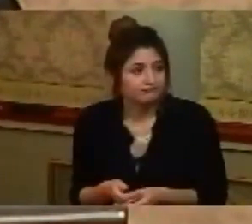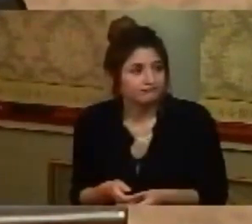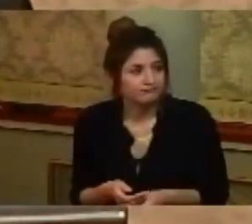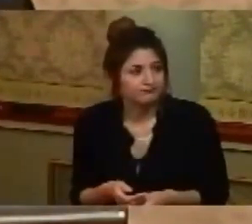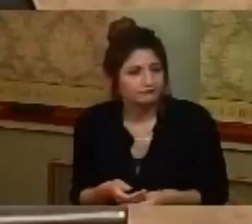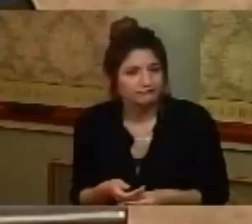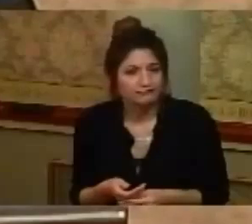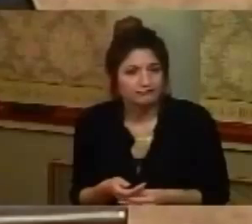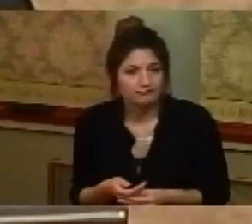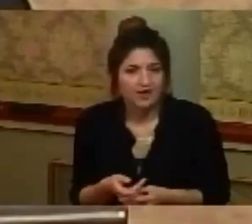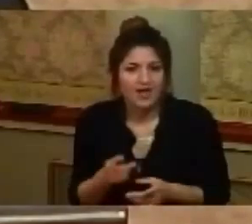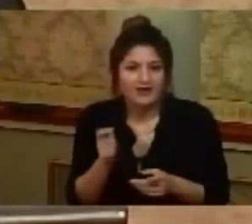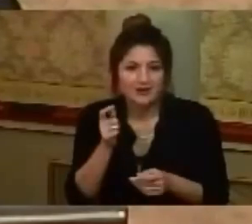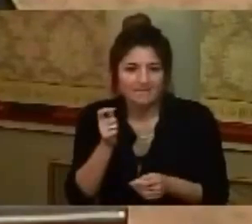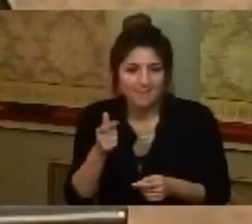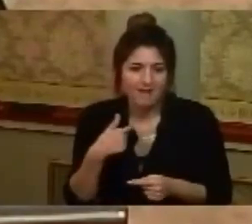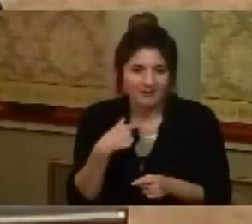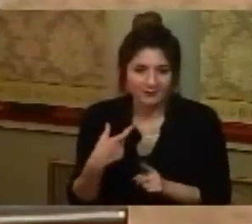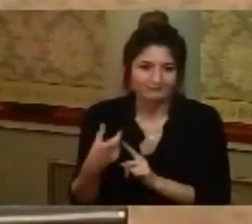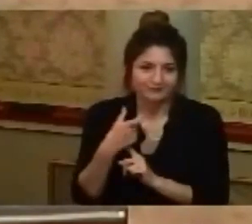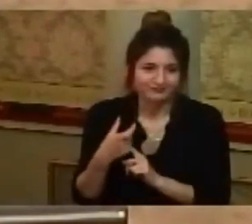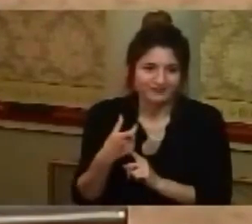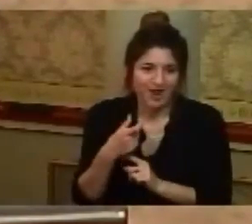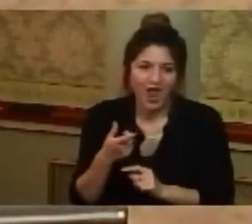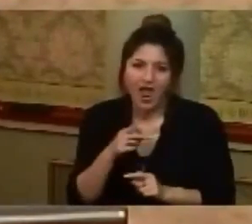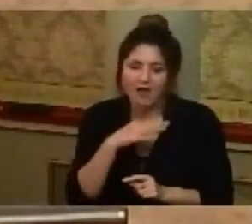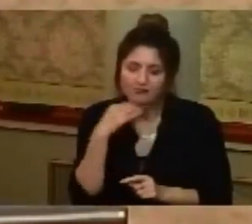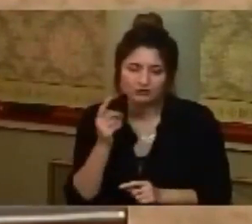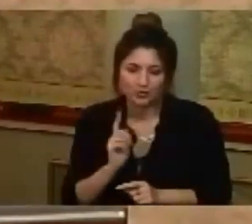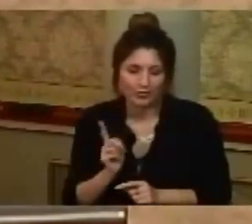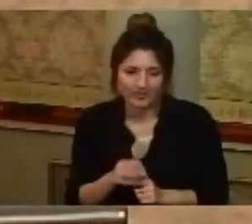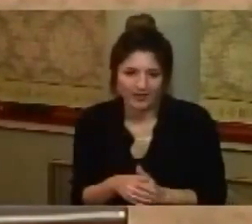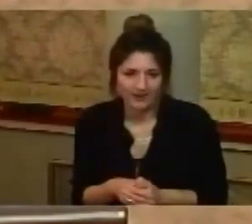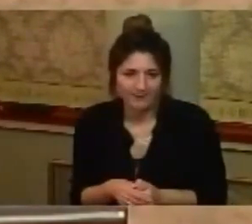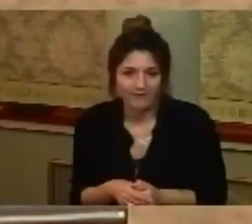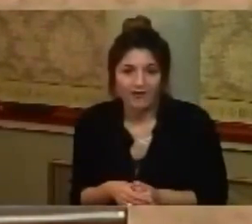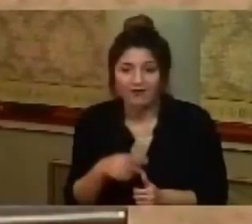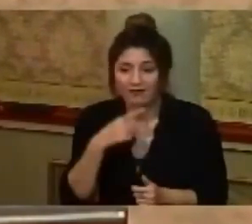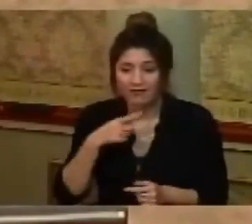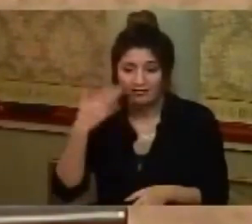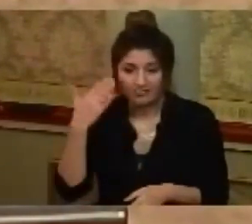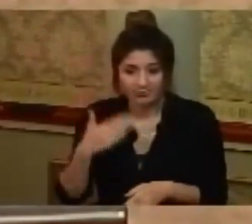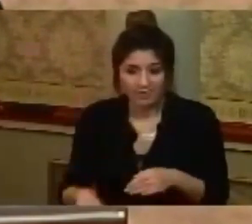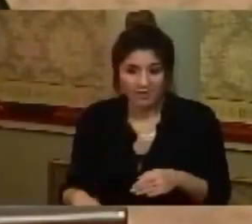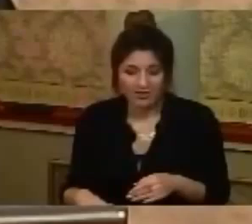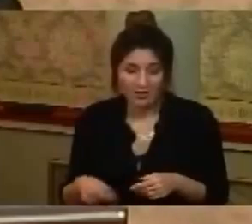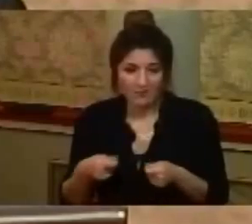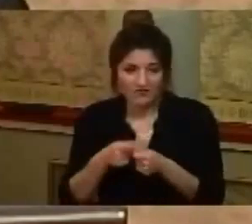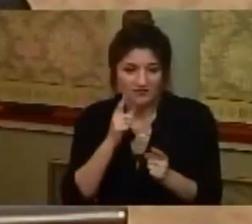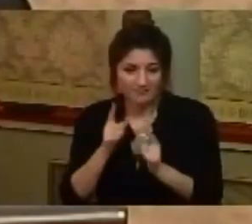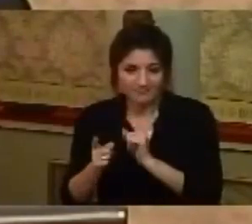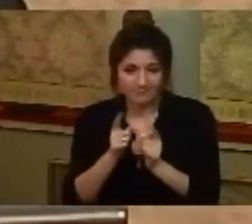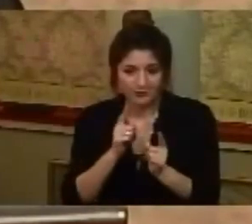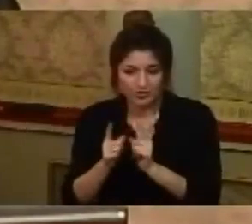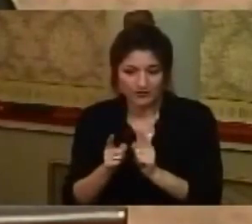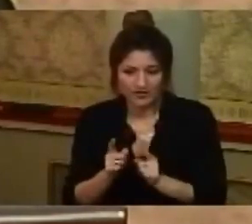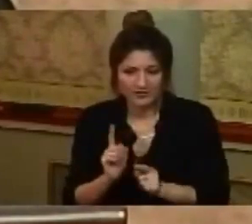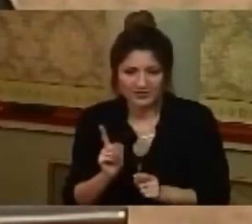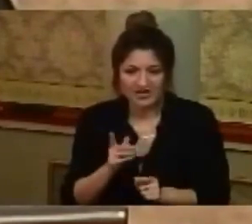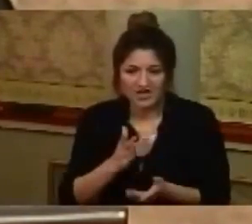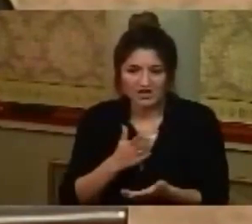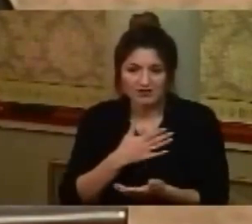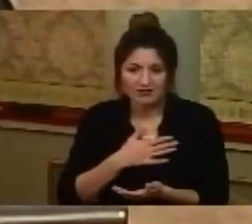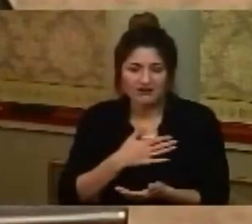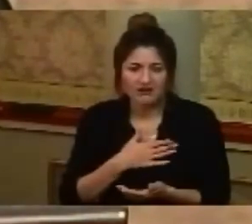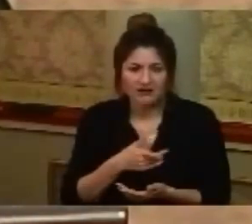me podcjenjivati previše. Možete malo, ali nemojte previše. Sve je okej. Što se tiče toga, podvlačim crtu. Što se tiče prometa, neće se vraćati previše u